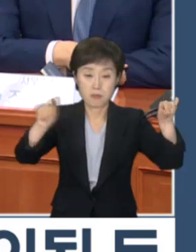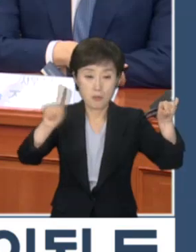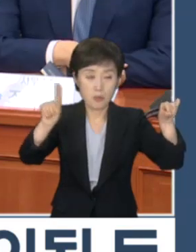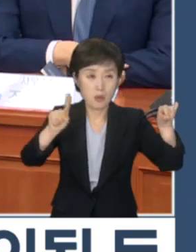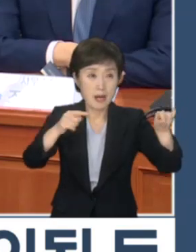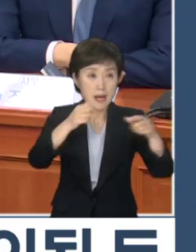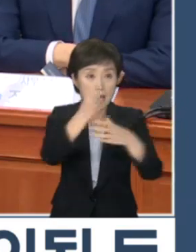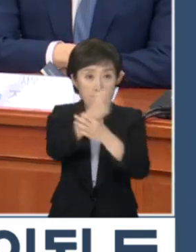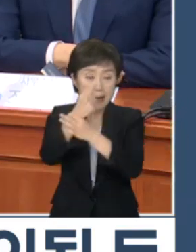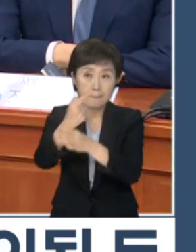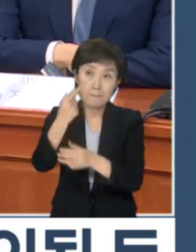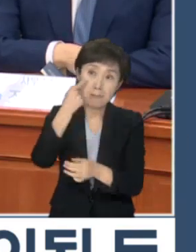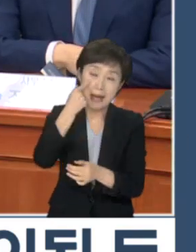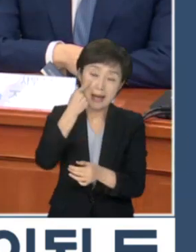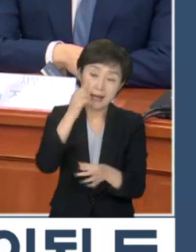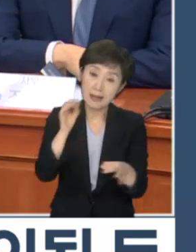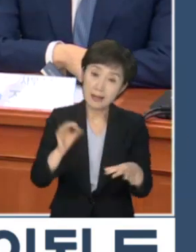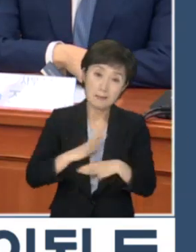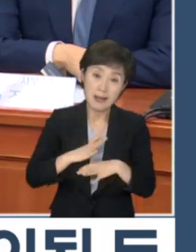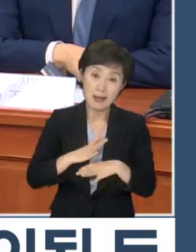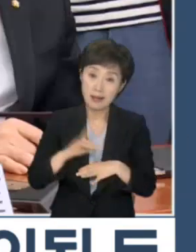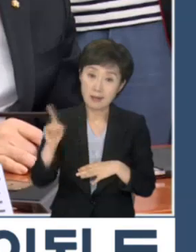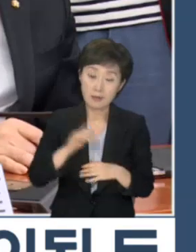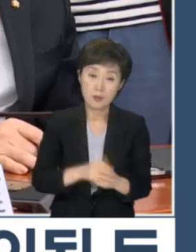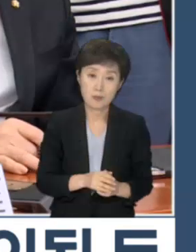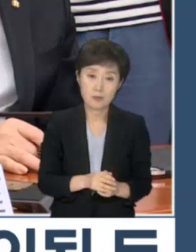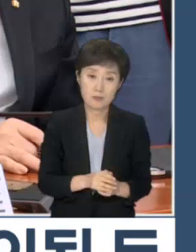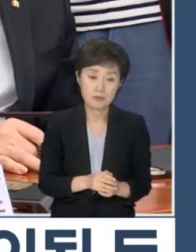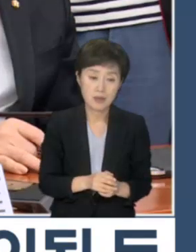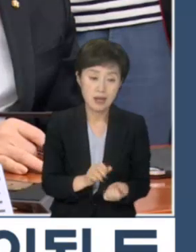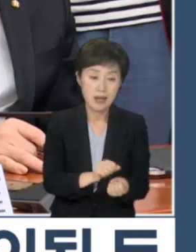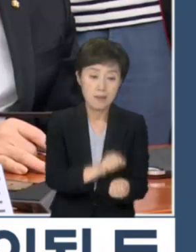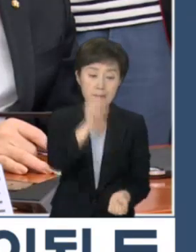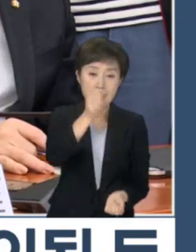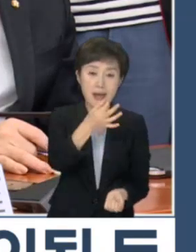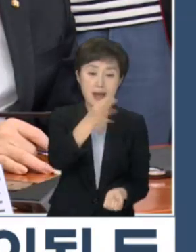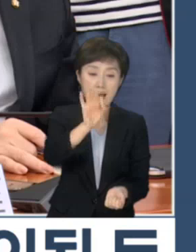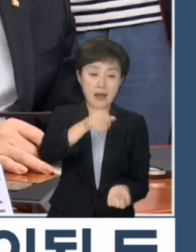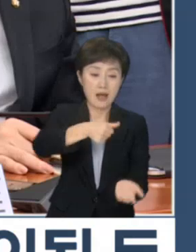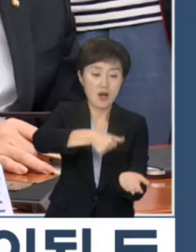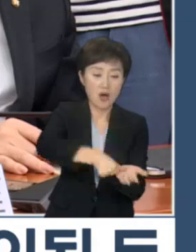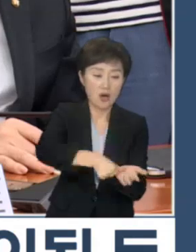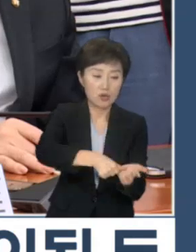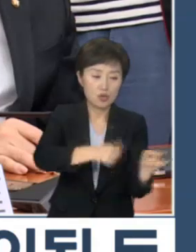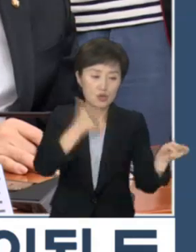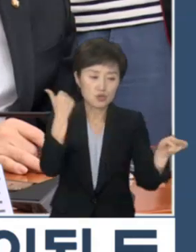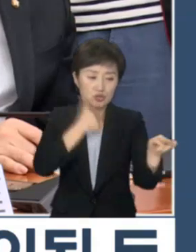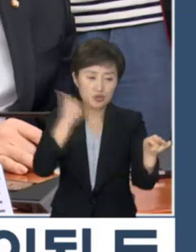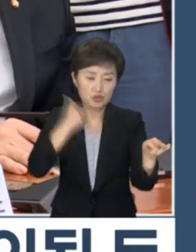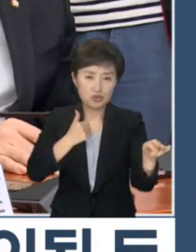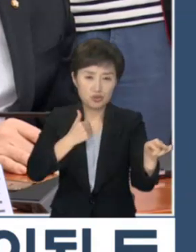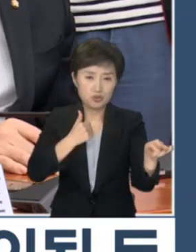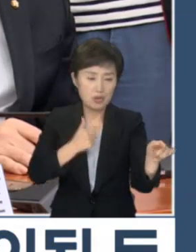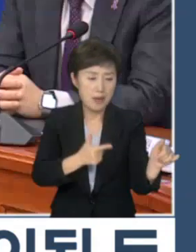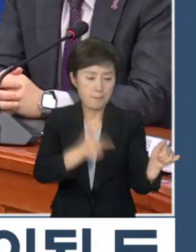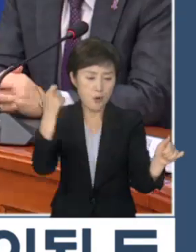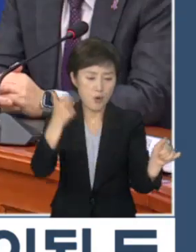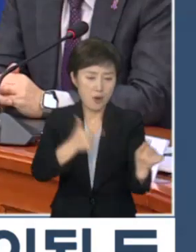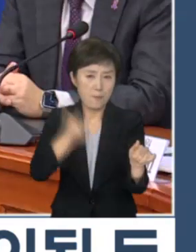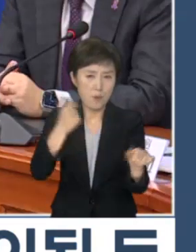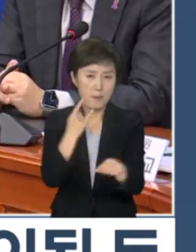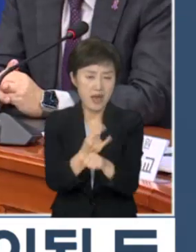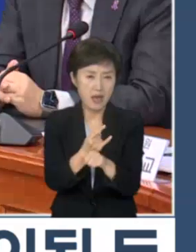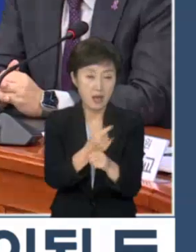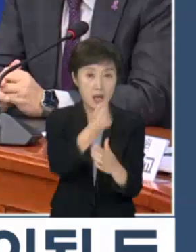놀라운 현수막이었는데 그 가결 의원들에게 수박을 덮으씌워가지고 총알을 주면은 뭐 어떻게 하겠다고 하는